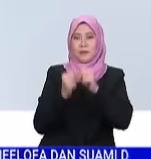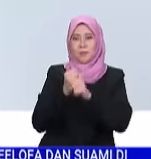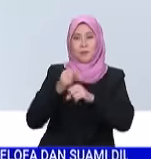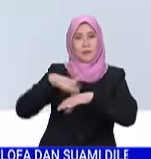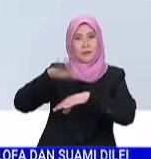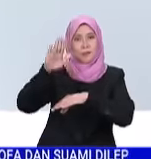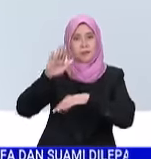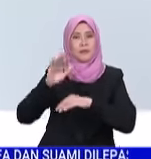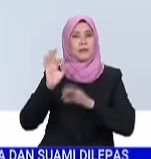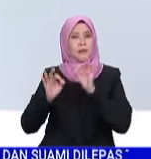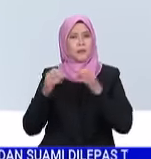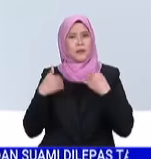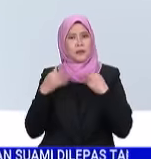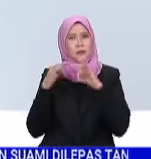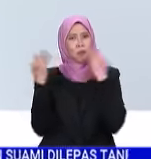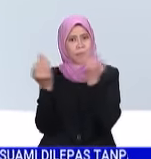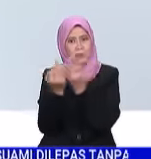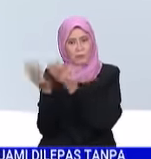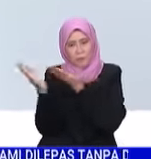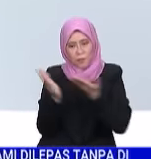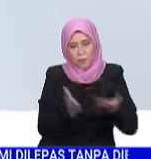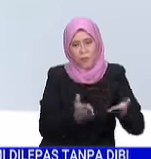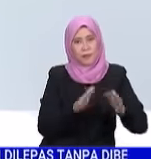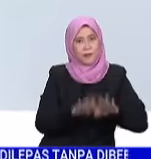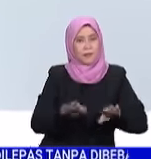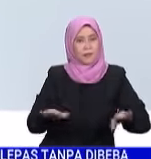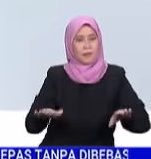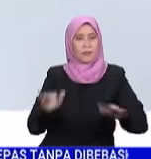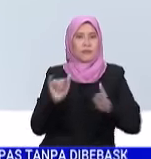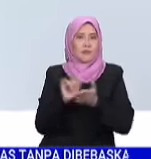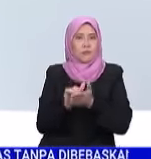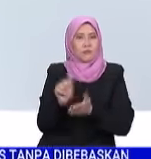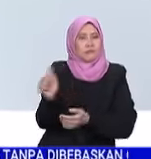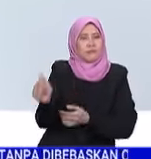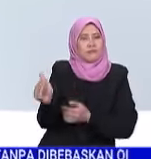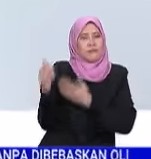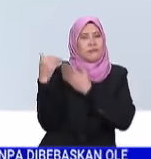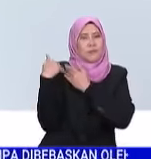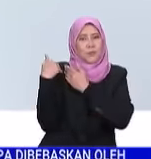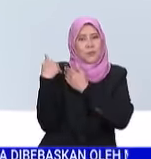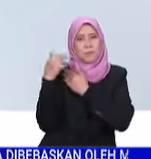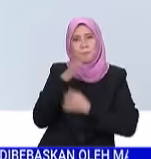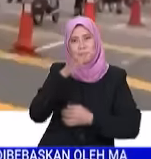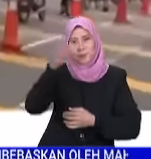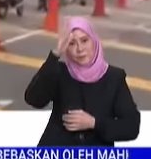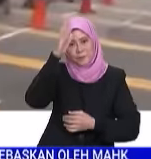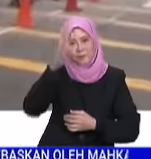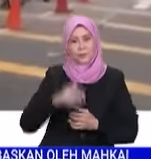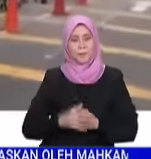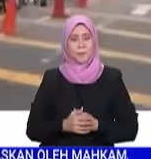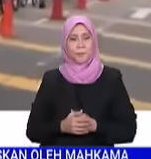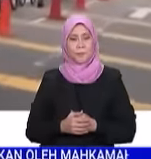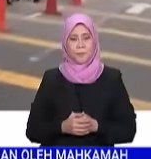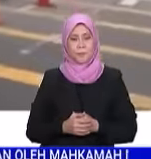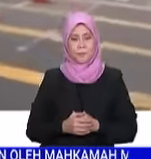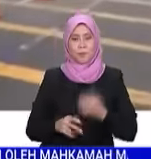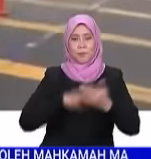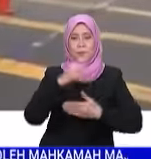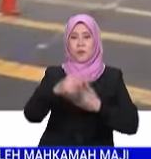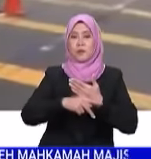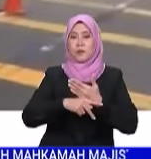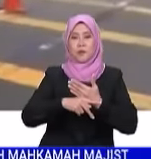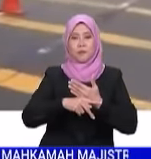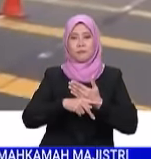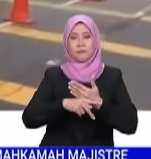Tetapi kalau ada keluarga yang membawa anak-anak itu adalah tanggungjawab ibu bapalah program